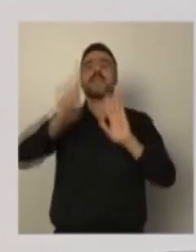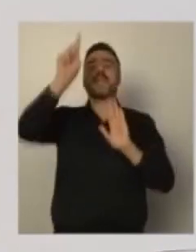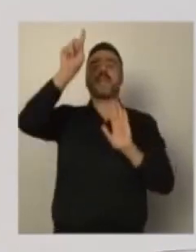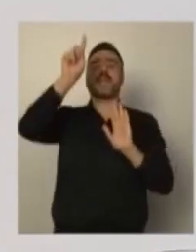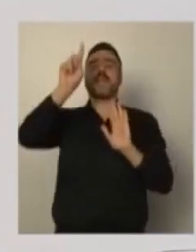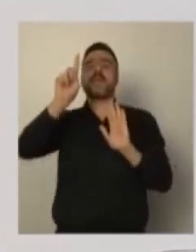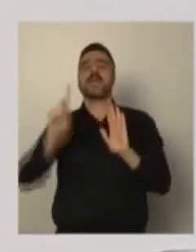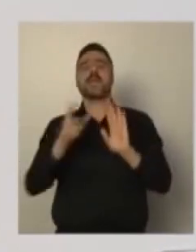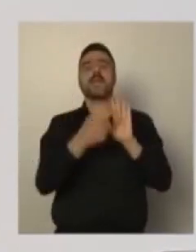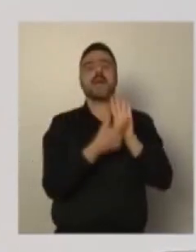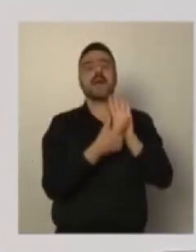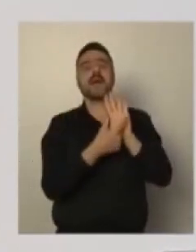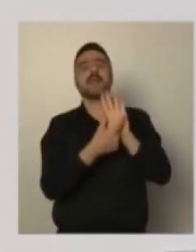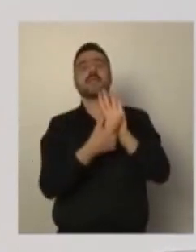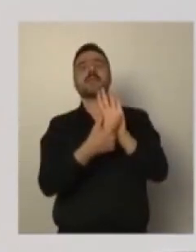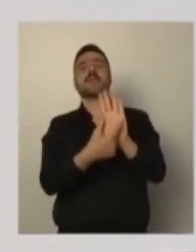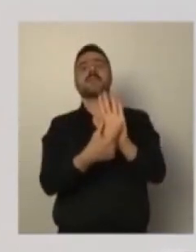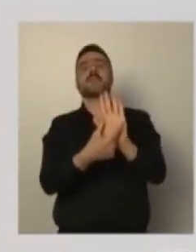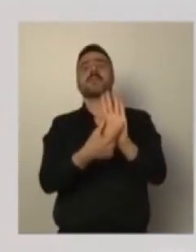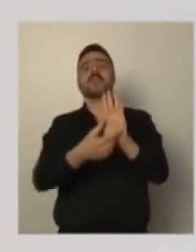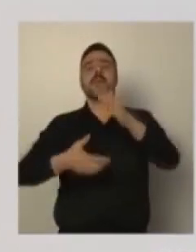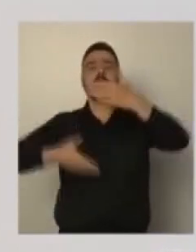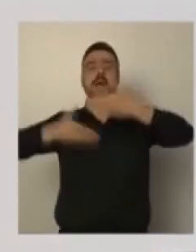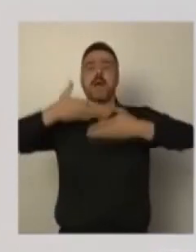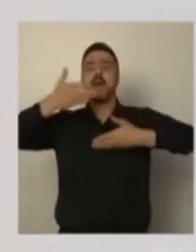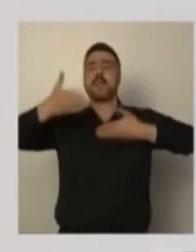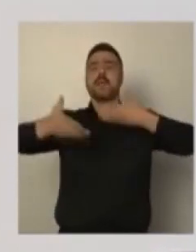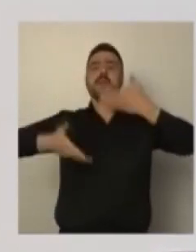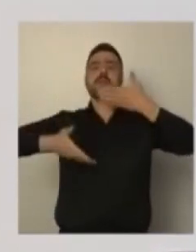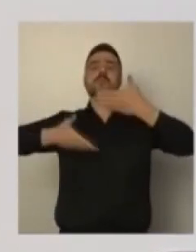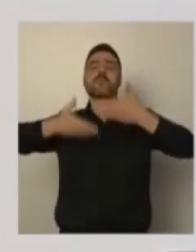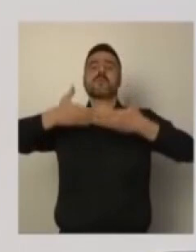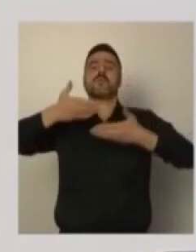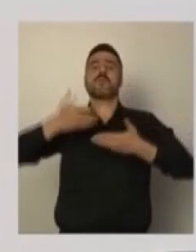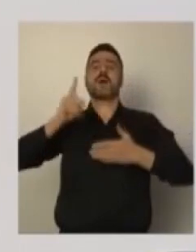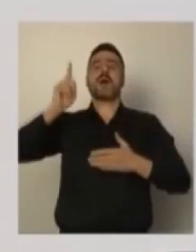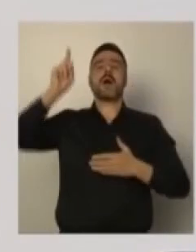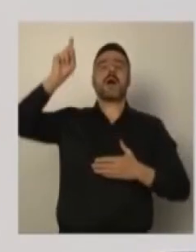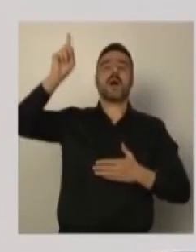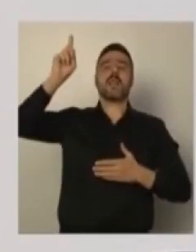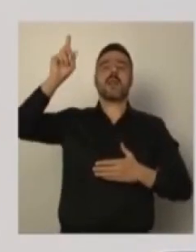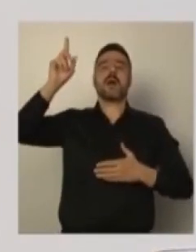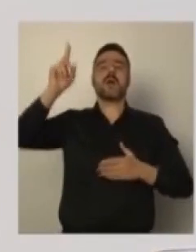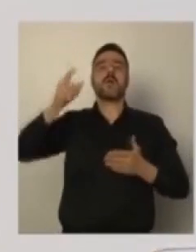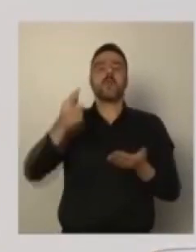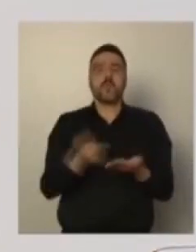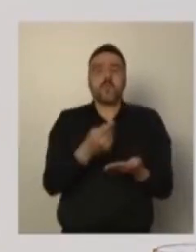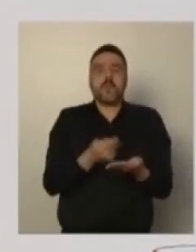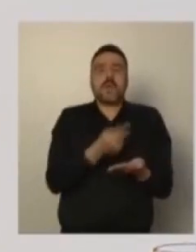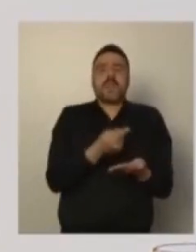ayeti kerimesinde şöyle dile getirilmektedir Rabbimiz tarafından.